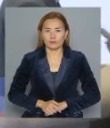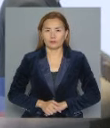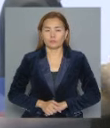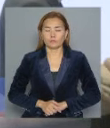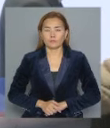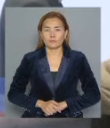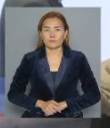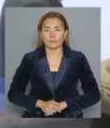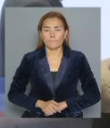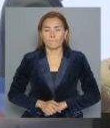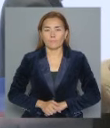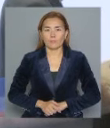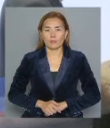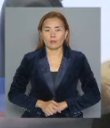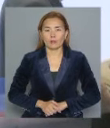енді үлкен